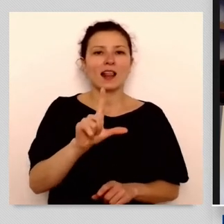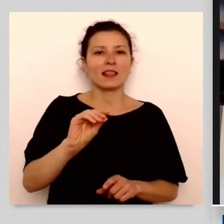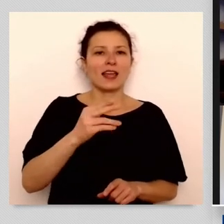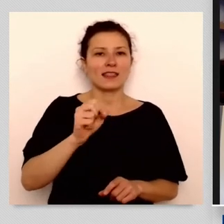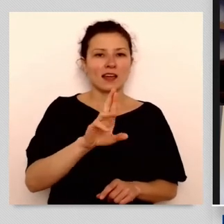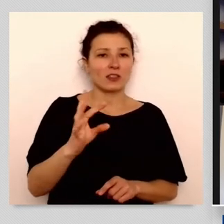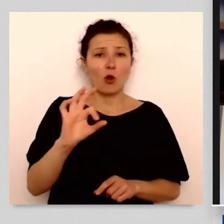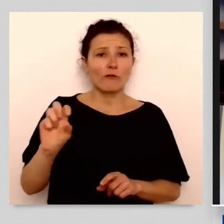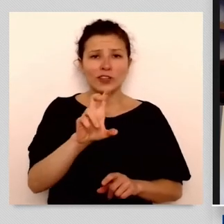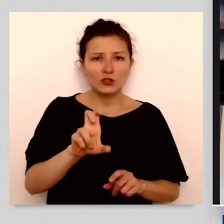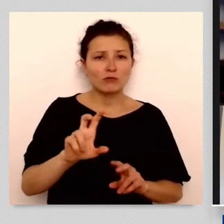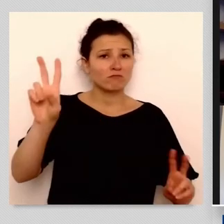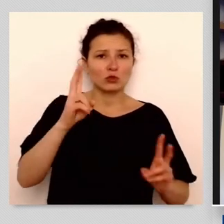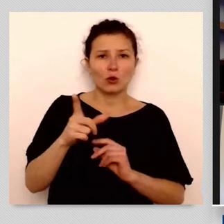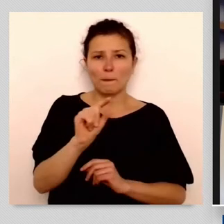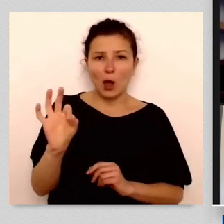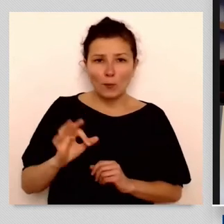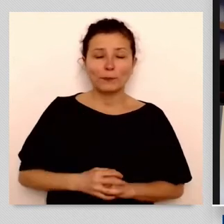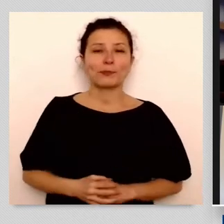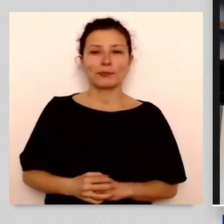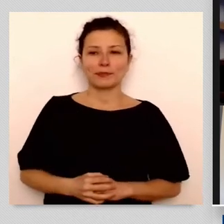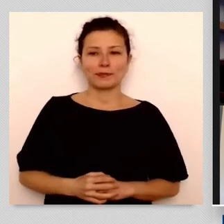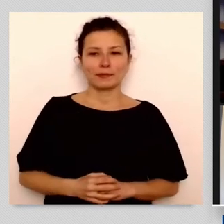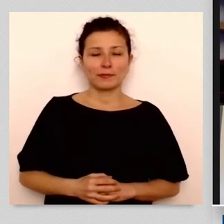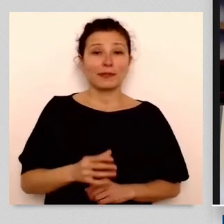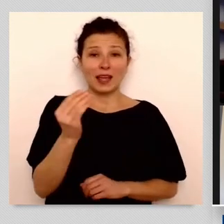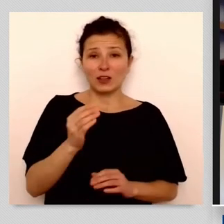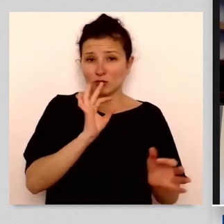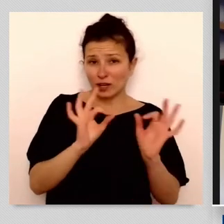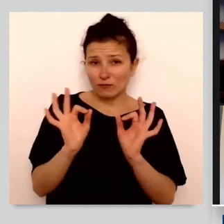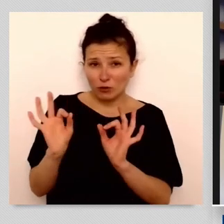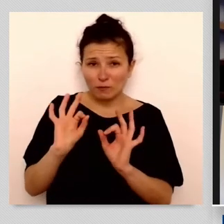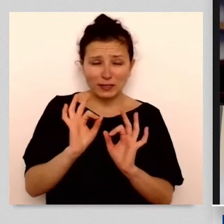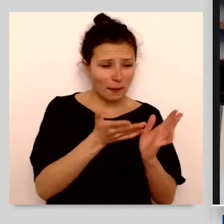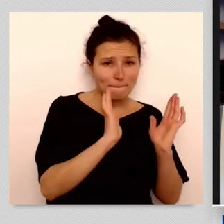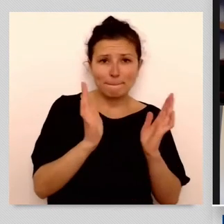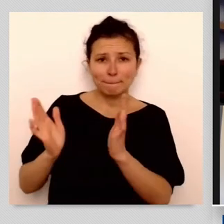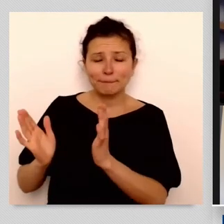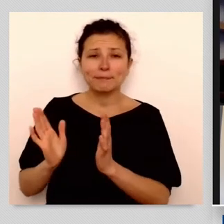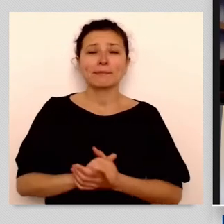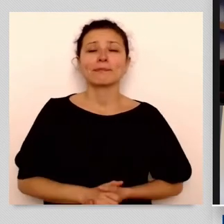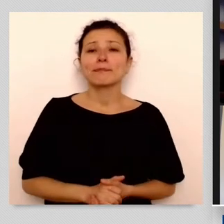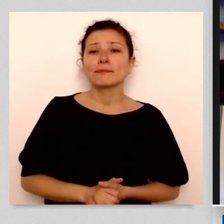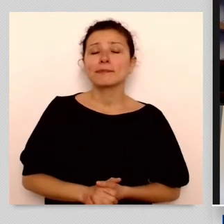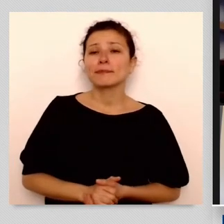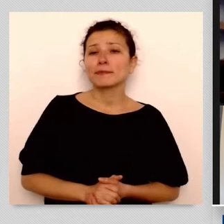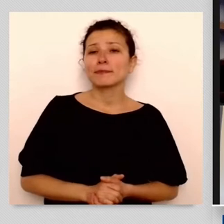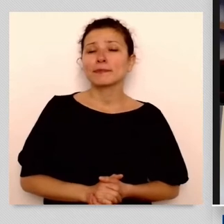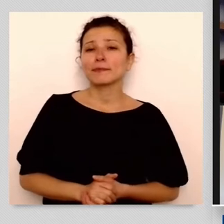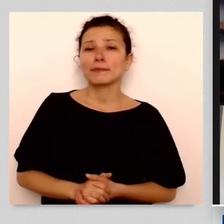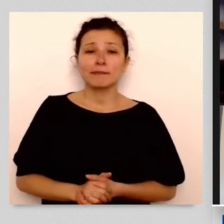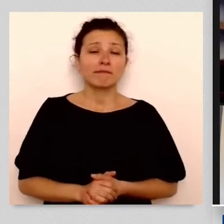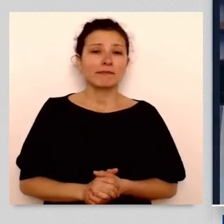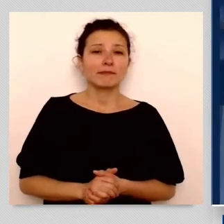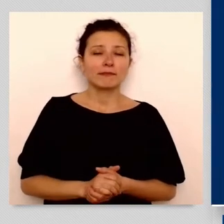Obywatelskiej. Ale jeszcze informacje takie porządkujące. Naszą